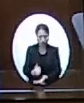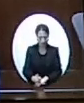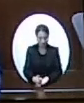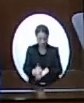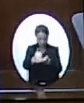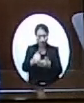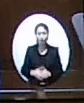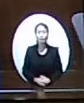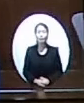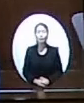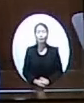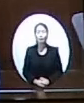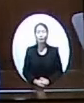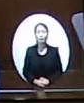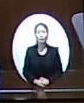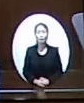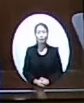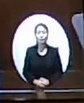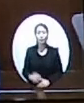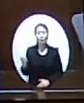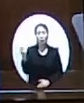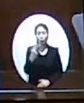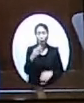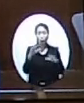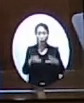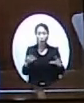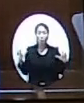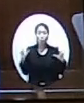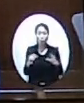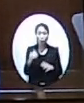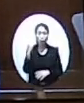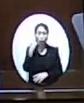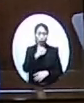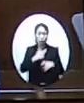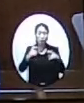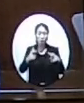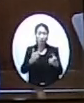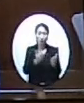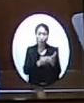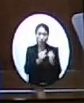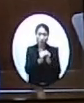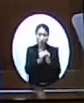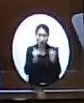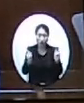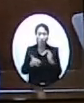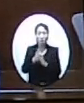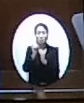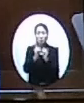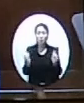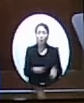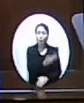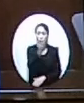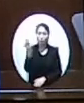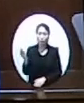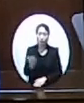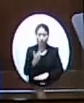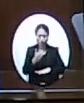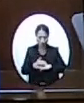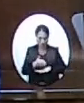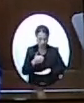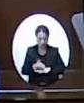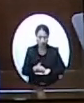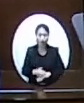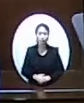표합니다. 또한 오늘 이 자리에 함께해 주신 지역 언론인과 시민 여러분께도